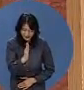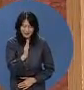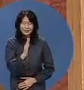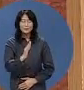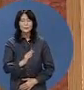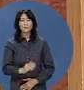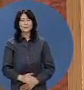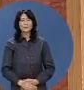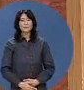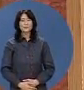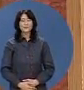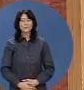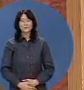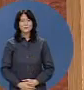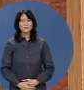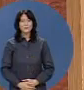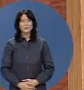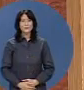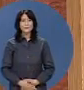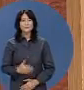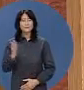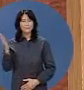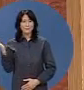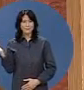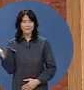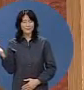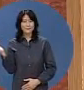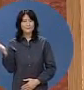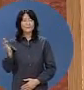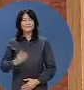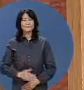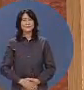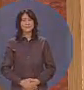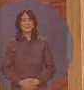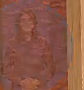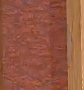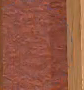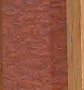せください。では続いての話題です。